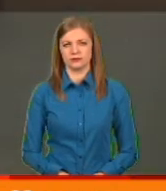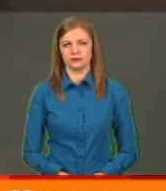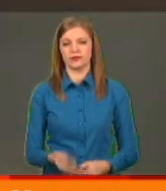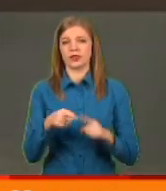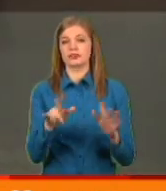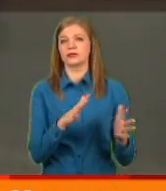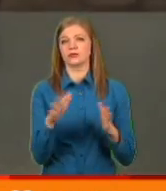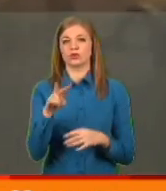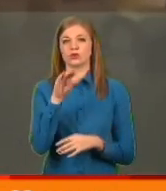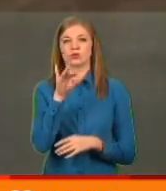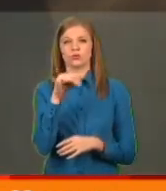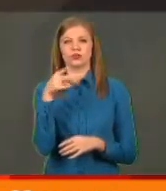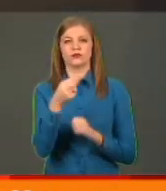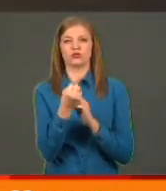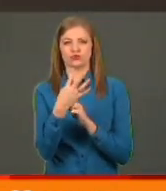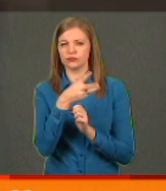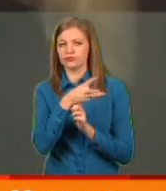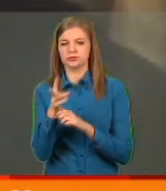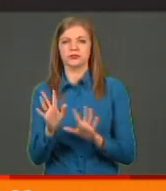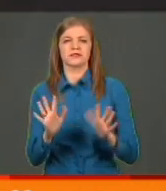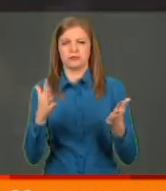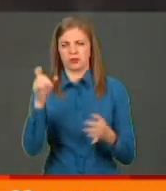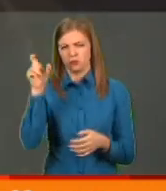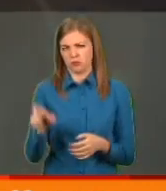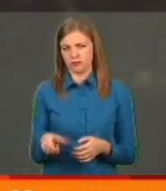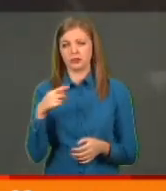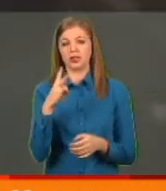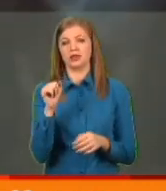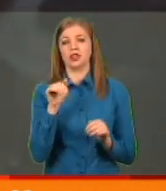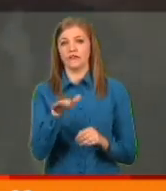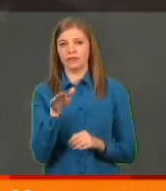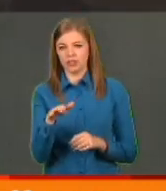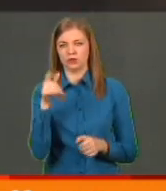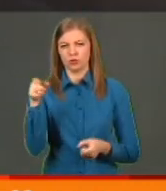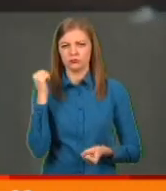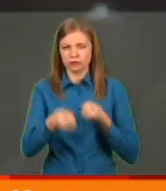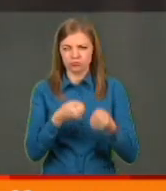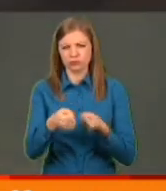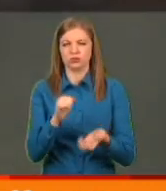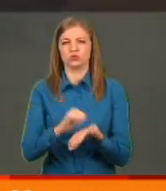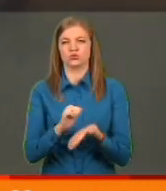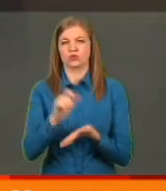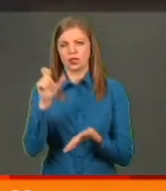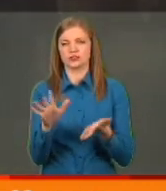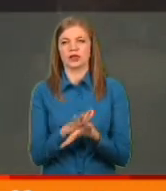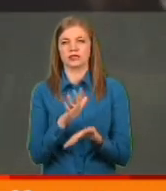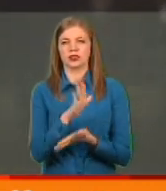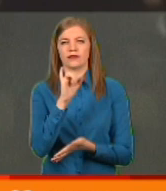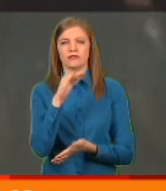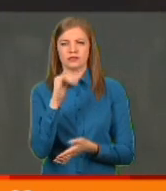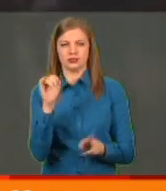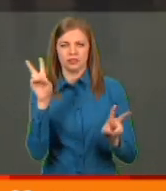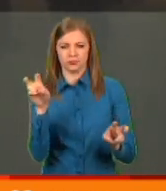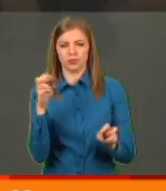Ці події у лютому 14-го зафільмував випадковий перехожий. На відео тітушки кийками забивають журналіста газети «Вісті»